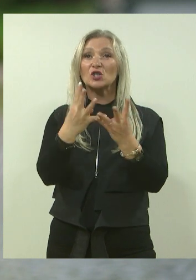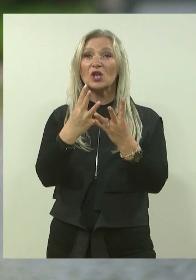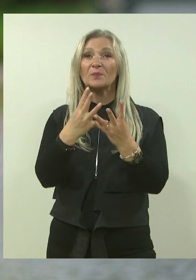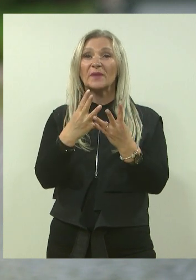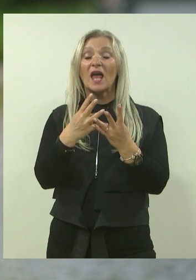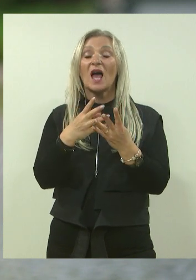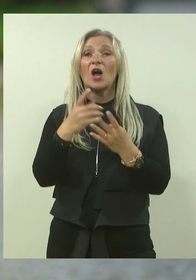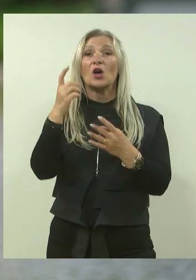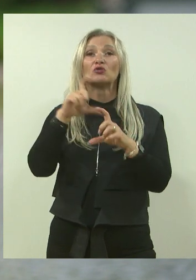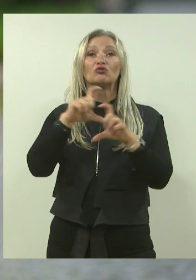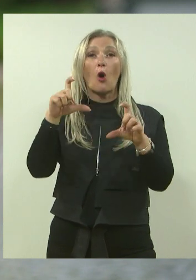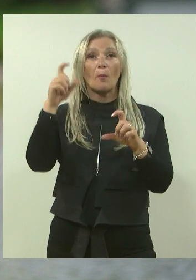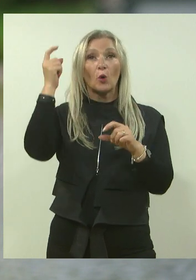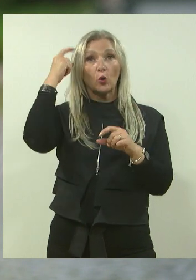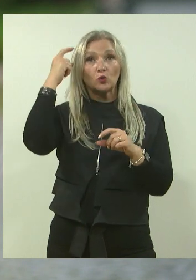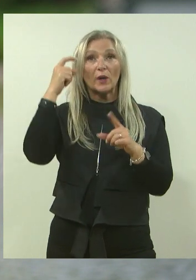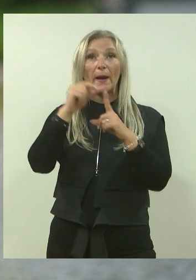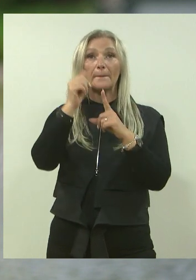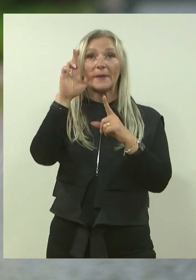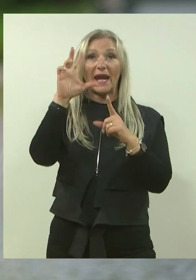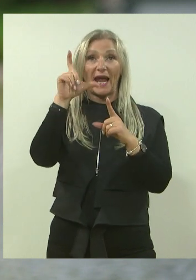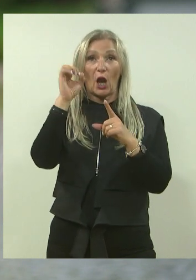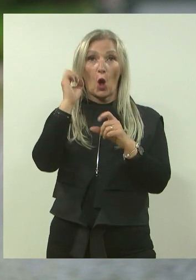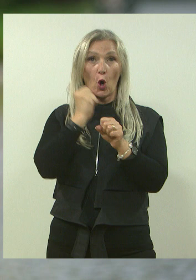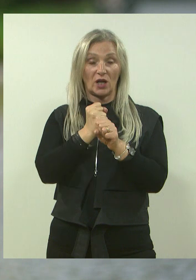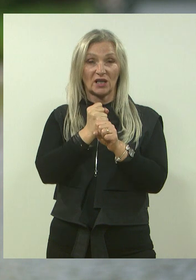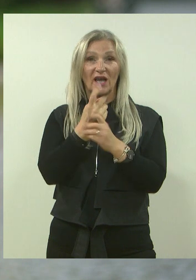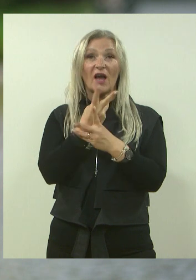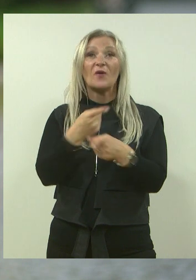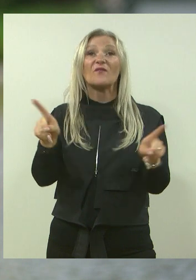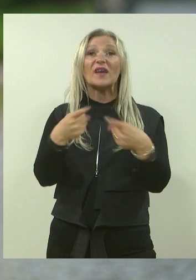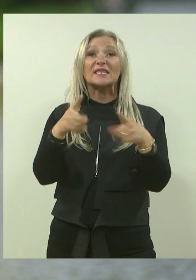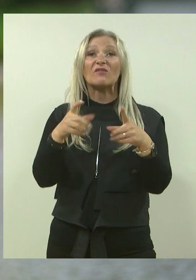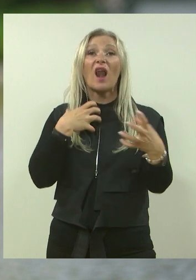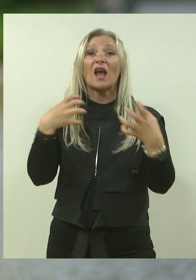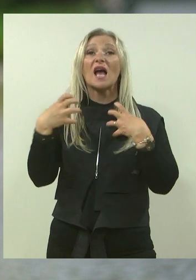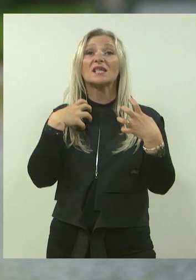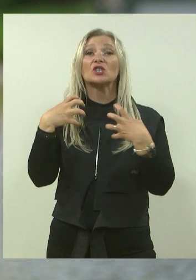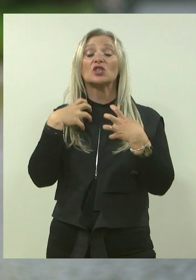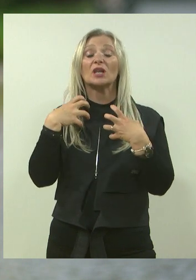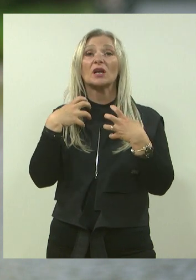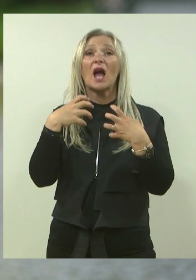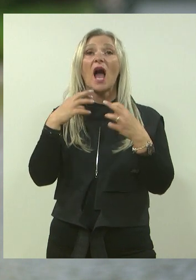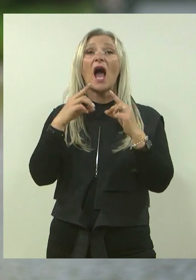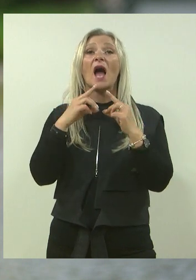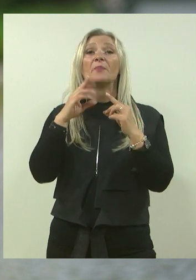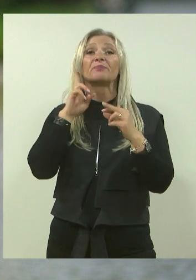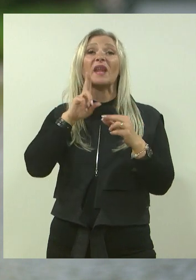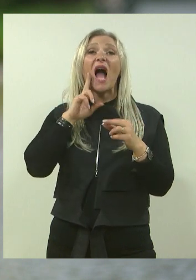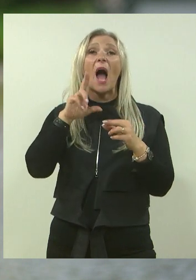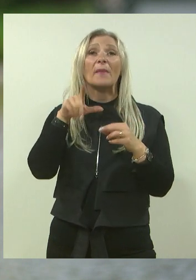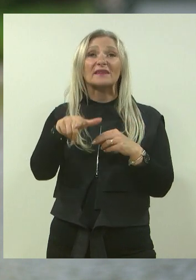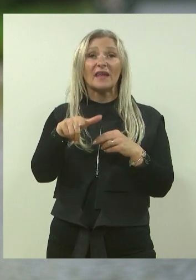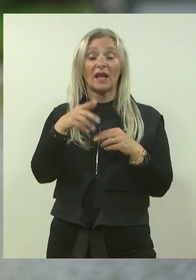Domu kulture grada Preloga i ove godine održan Festival kazališnih amatera Međimurja. Festival kazališnih amatera organizirala